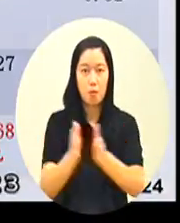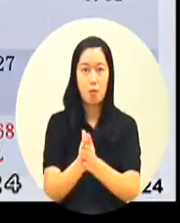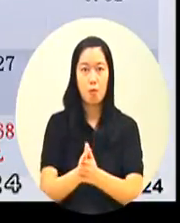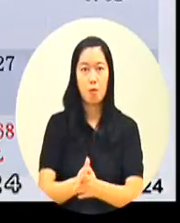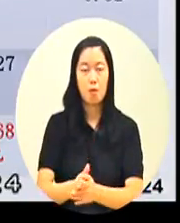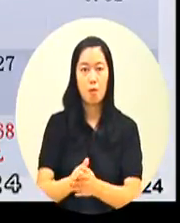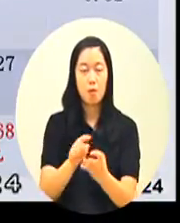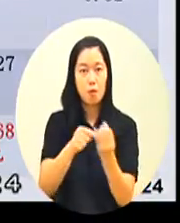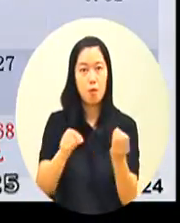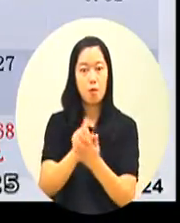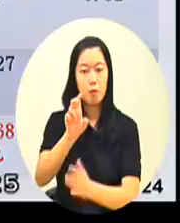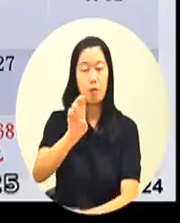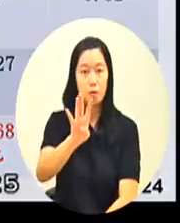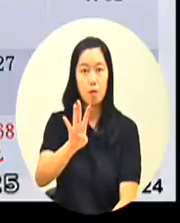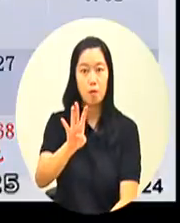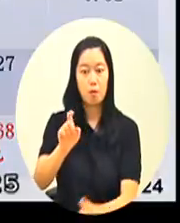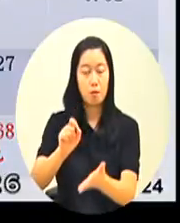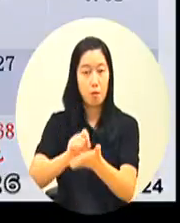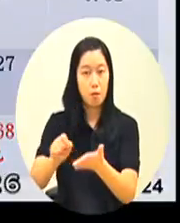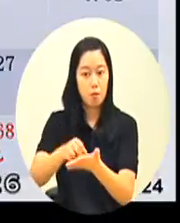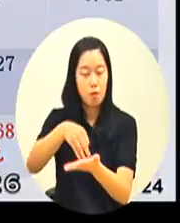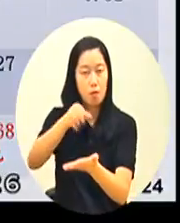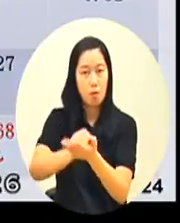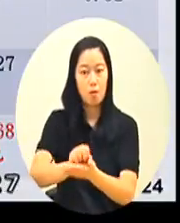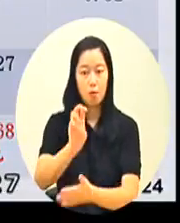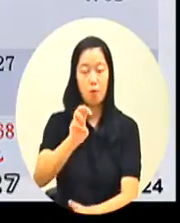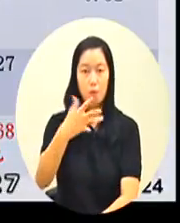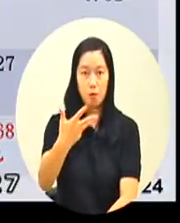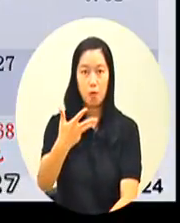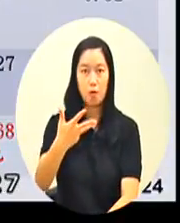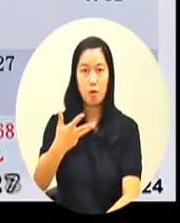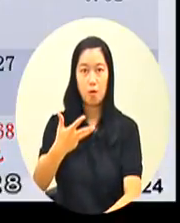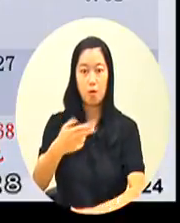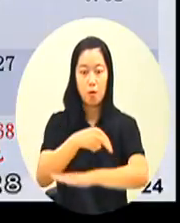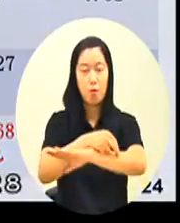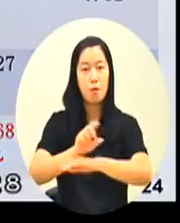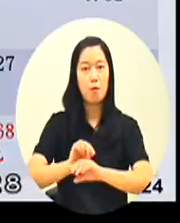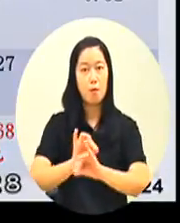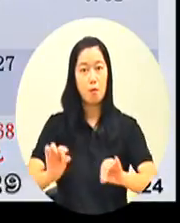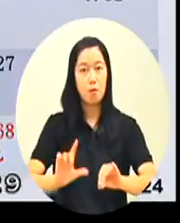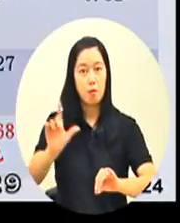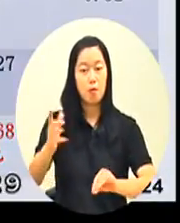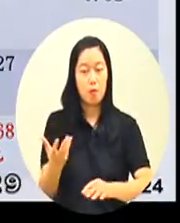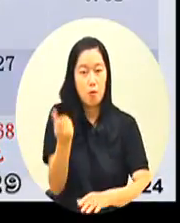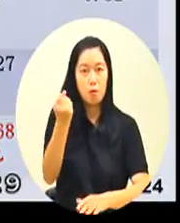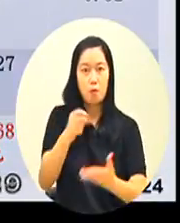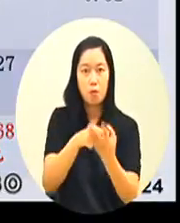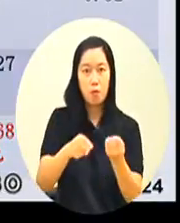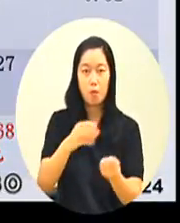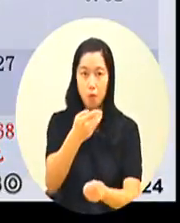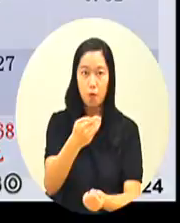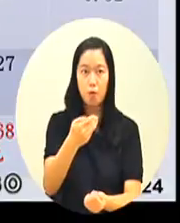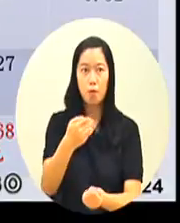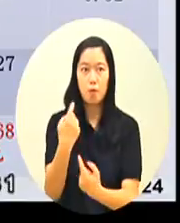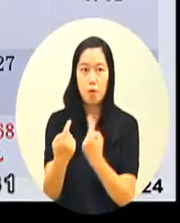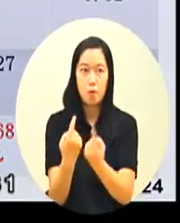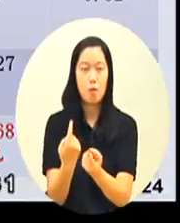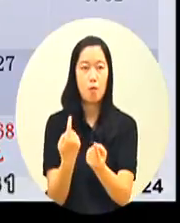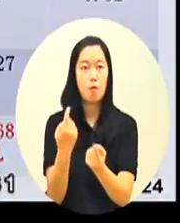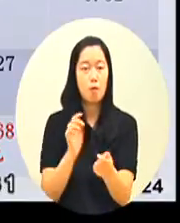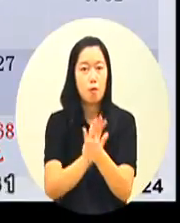74案，其中标租的有38案，设定地上权的有9案，促摊的有27案，一